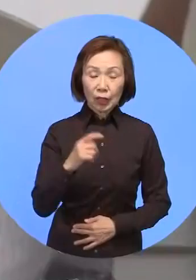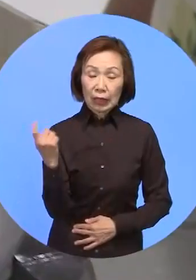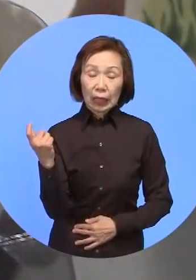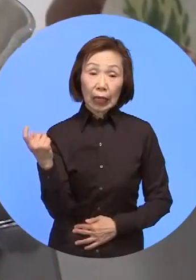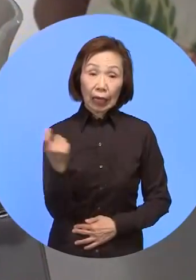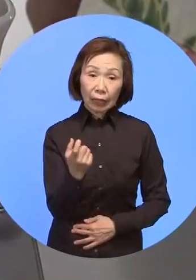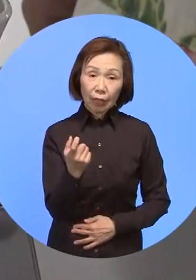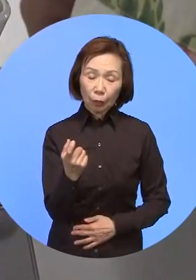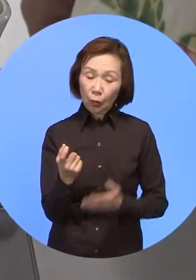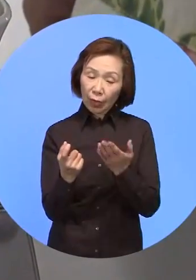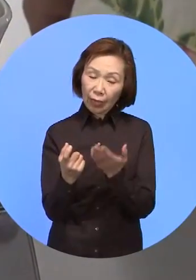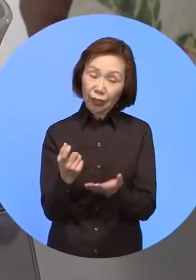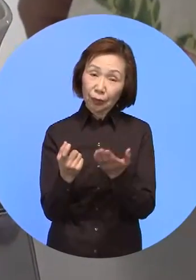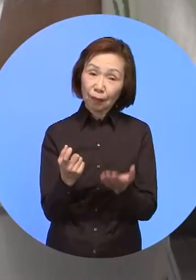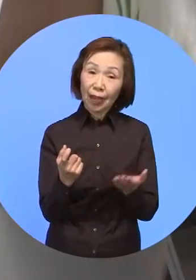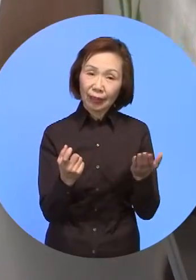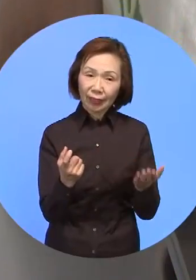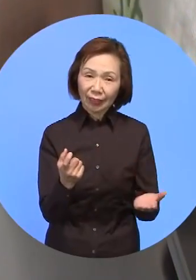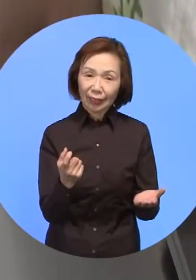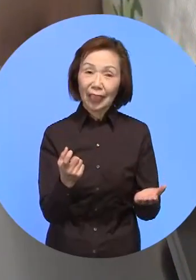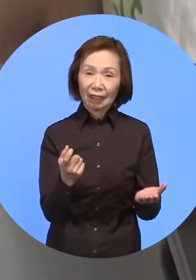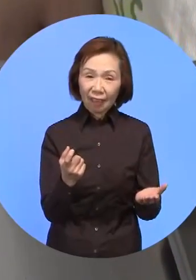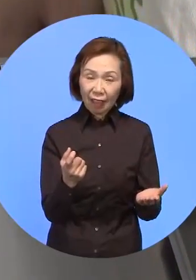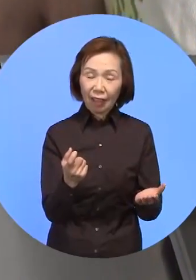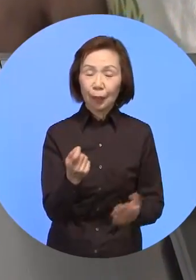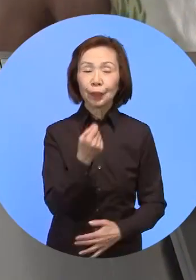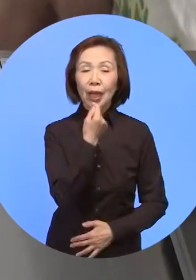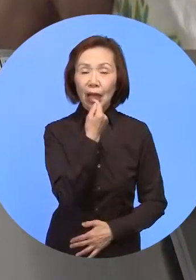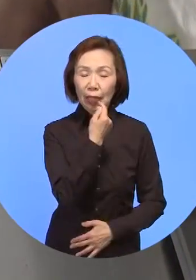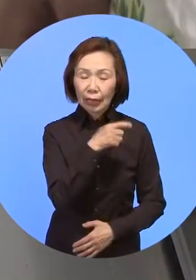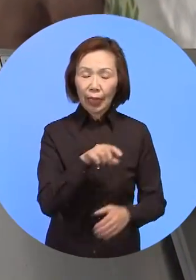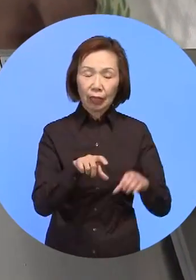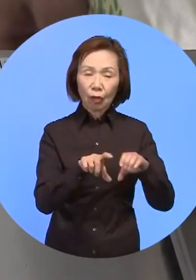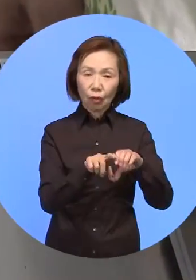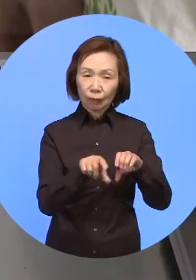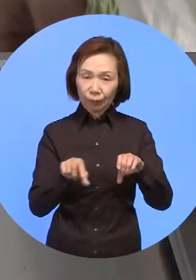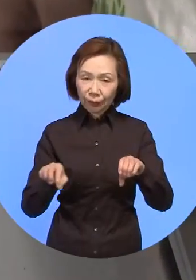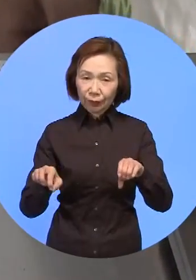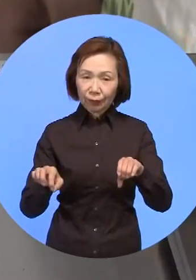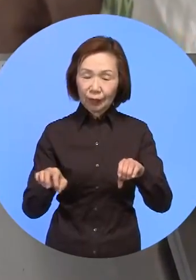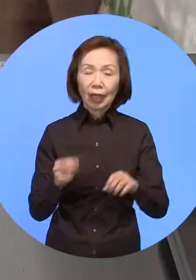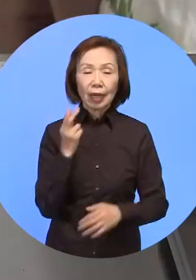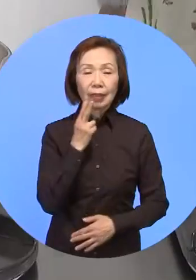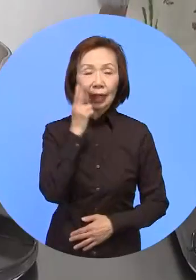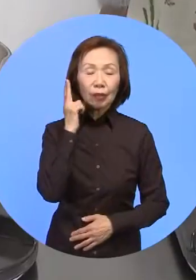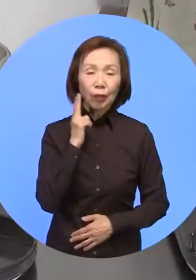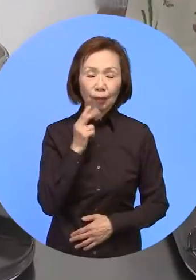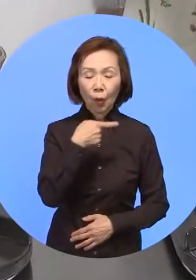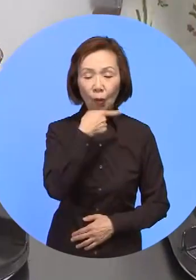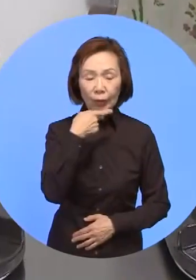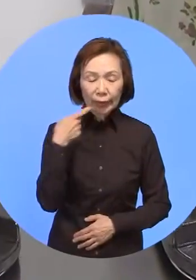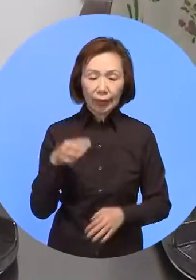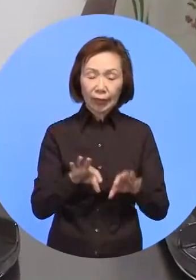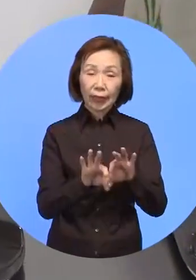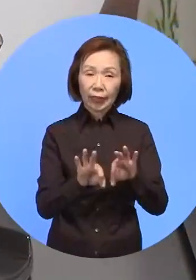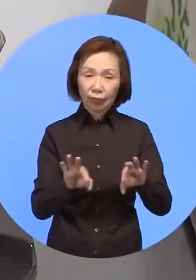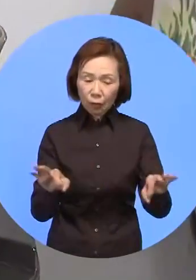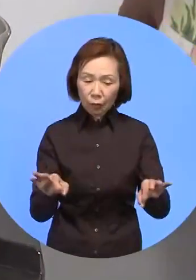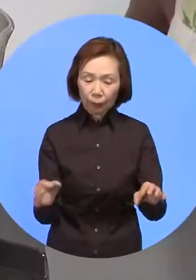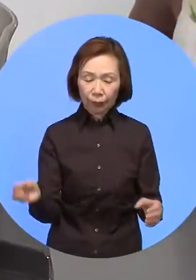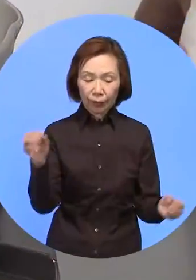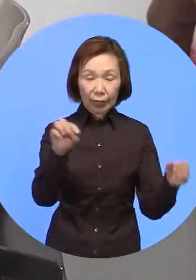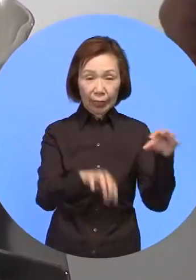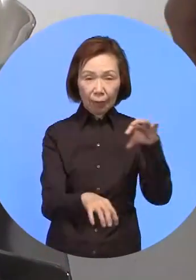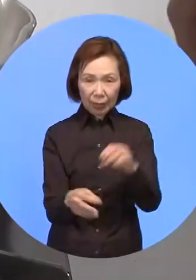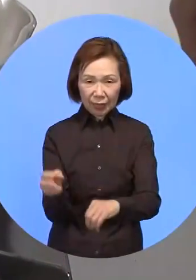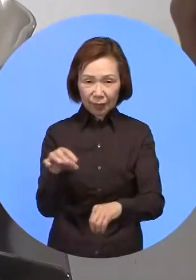が硬いですのでね、入れてもう湯がいていきますね。 里芋、金時人参を鍋に入れます